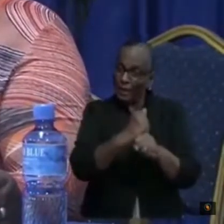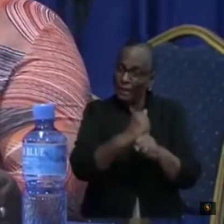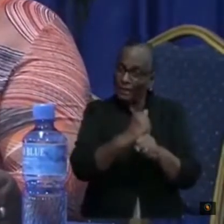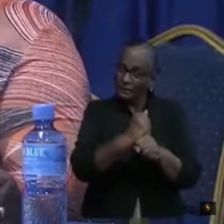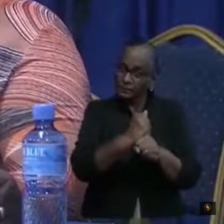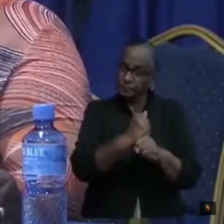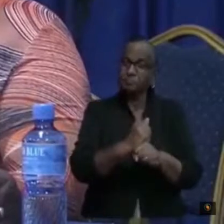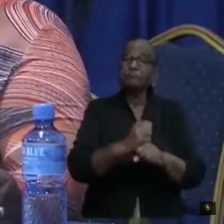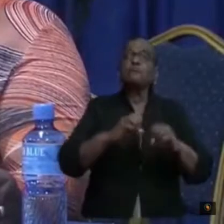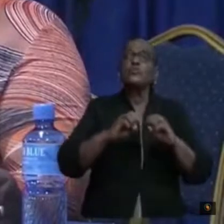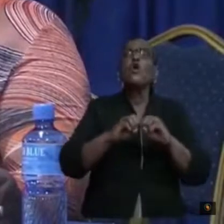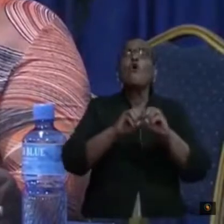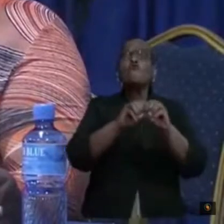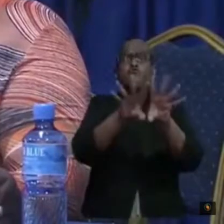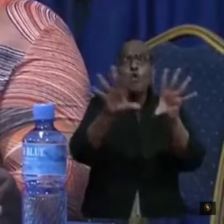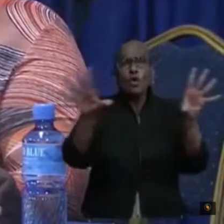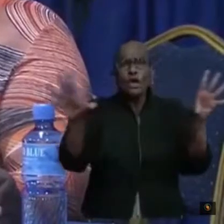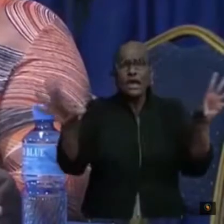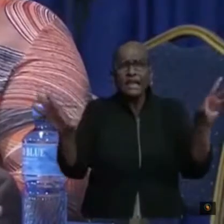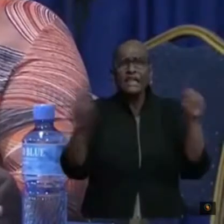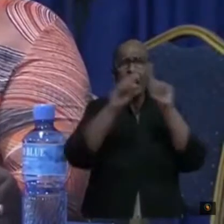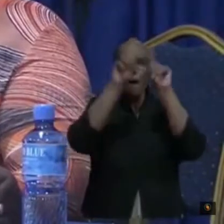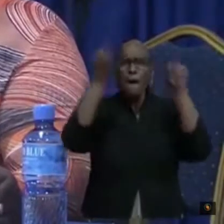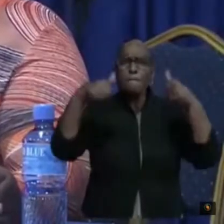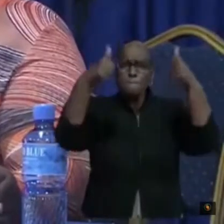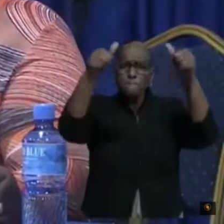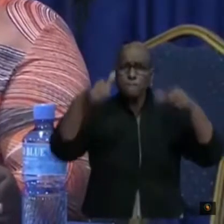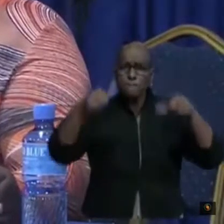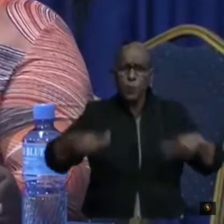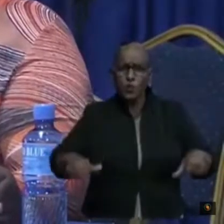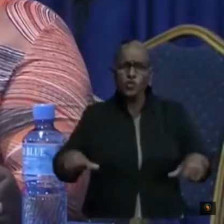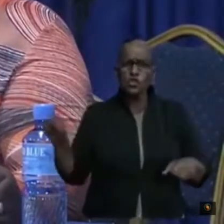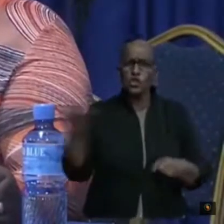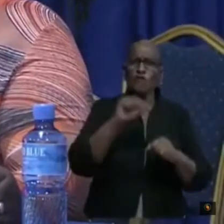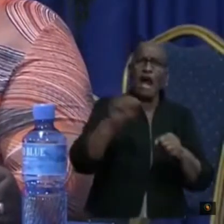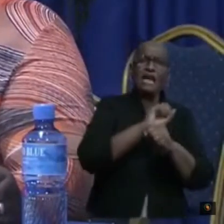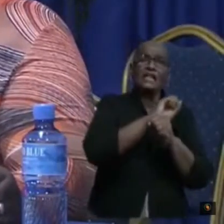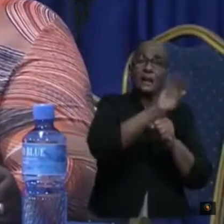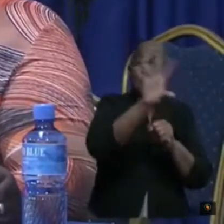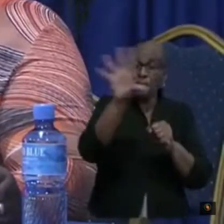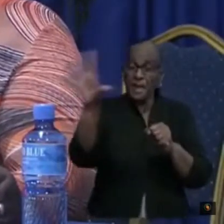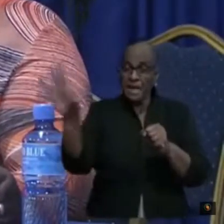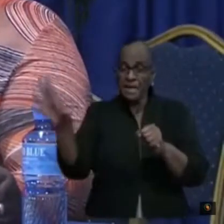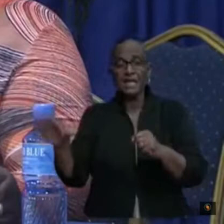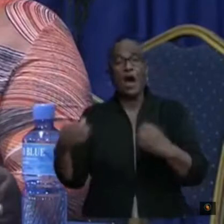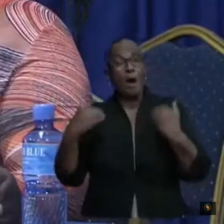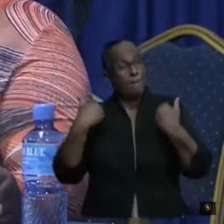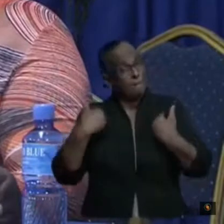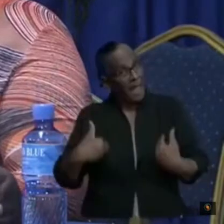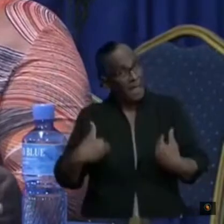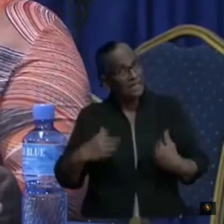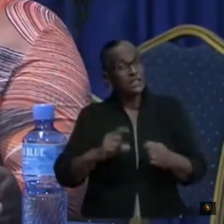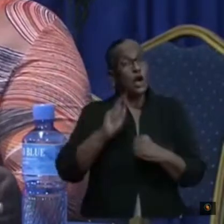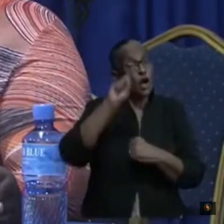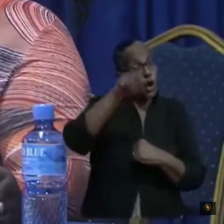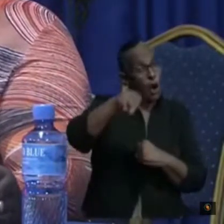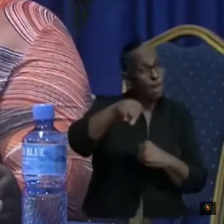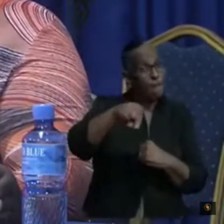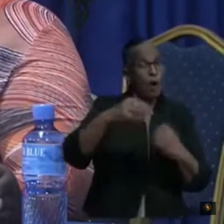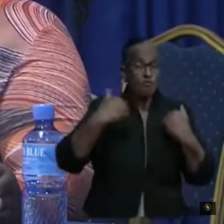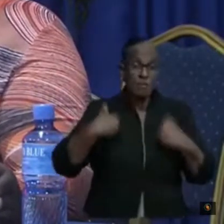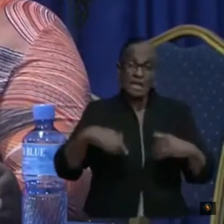van voorlichtingsposters of andere media die zowel klanten als het personeel herinneren aan